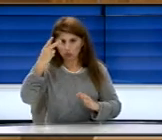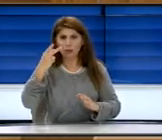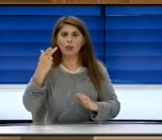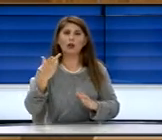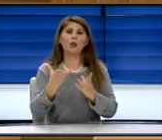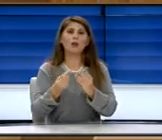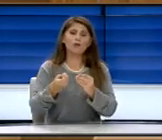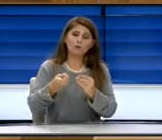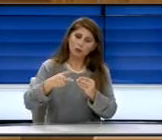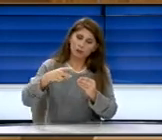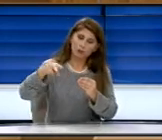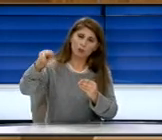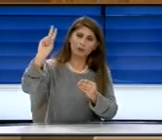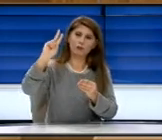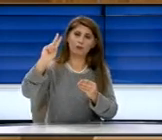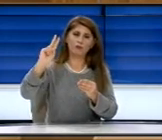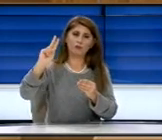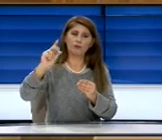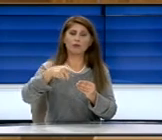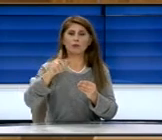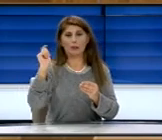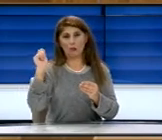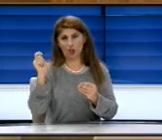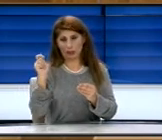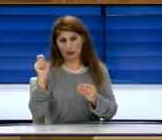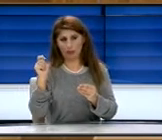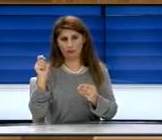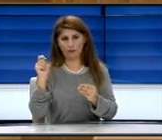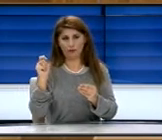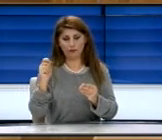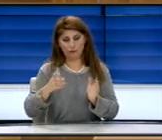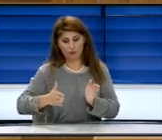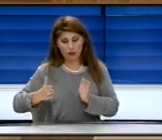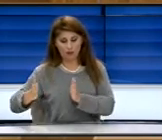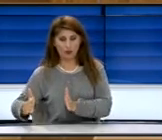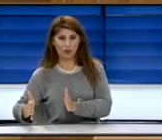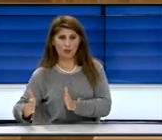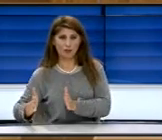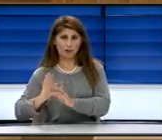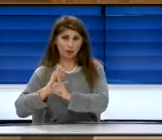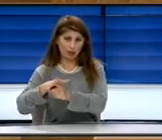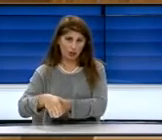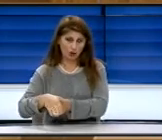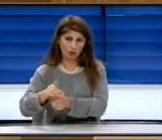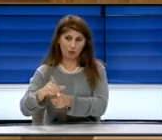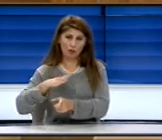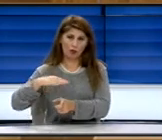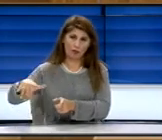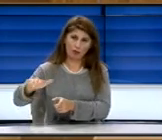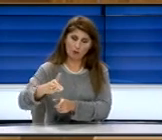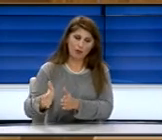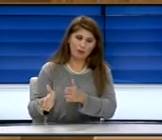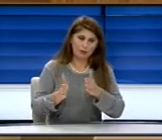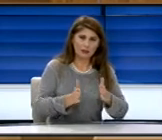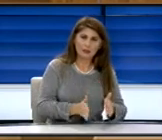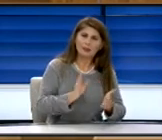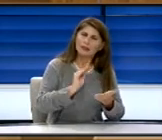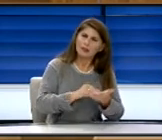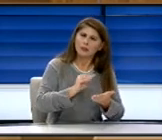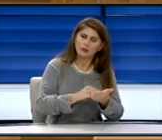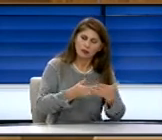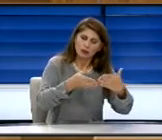που πολλαπλασιάζονται στο έδαφος της πολιτικής που από τη μια ενισχύει την καταστολή απέναντι στο λαό, ενώ από την άλλη